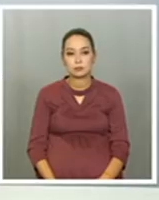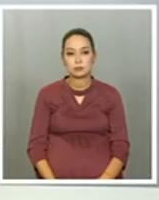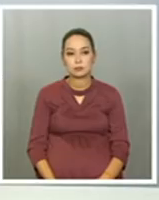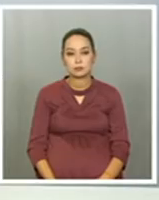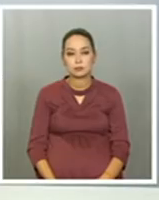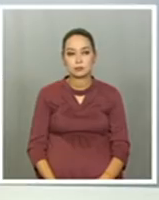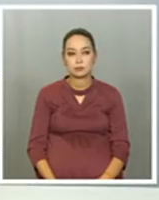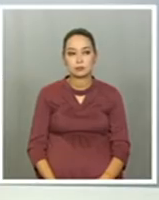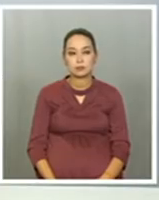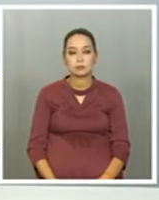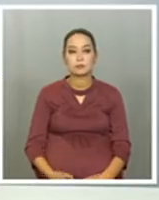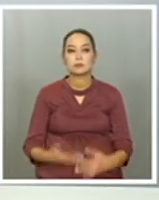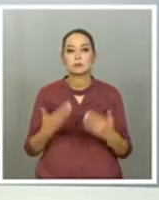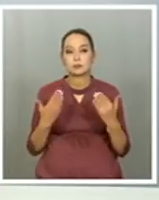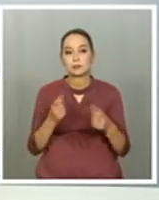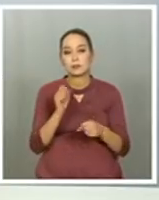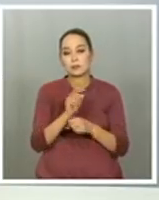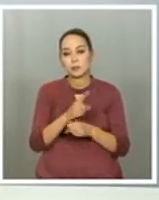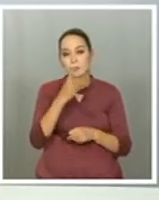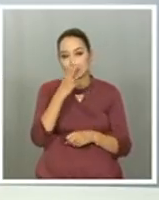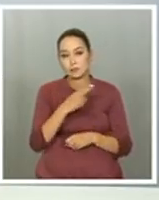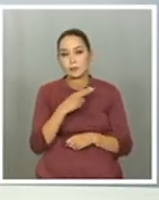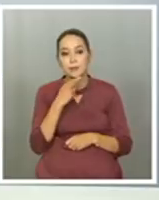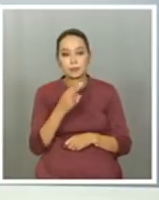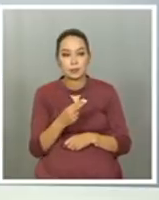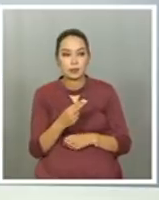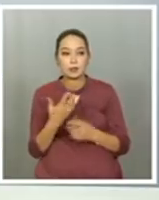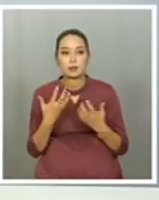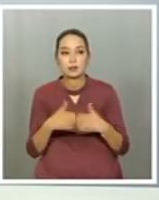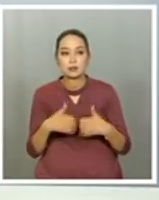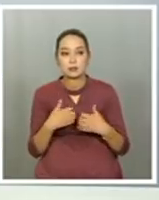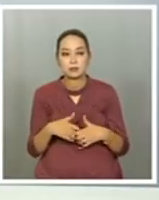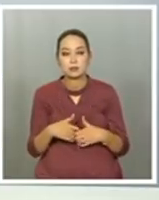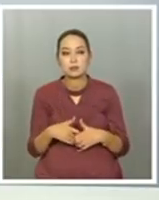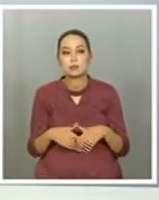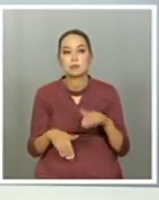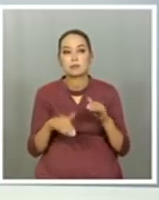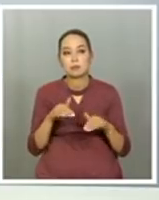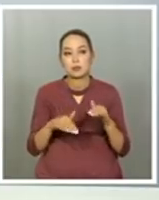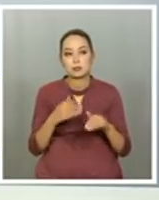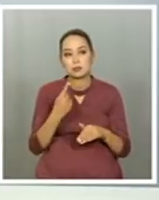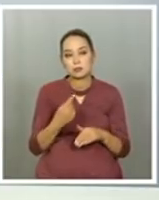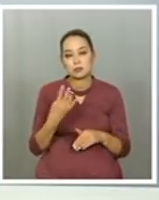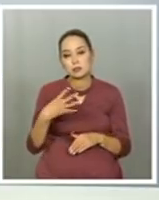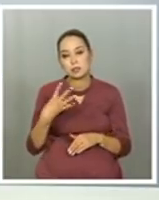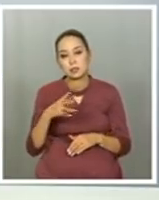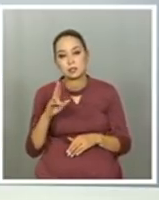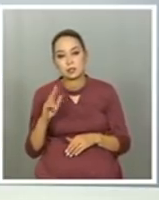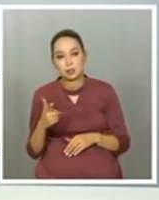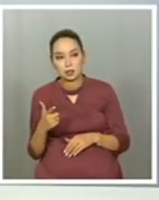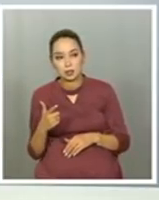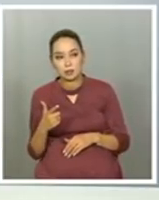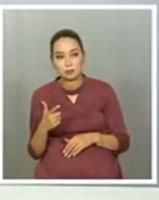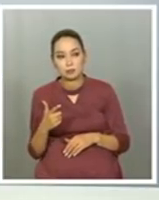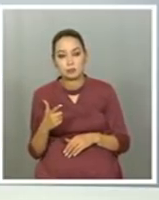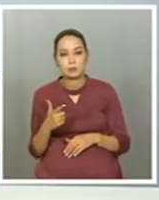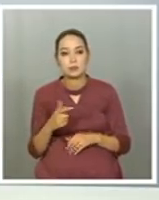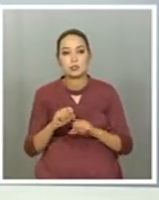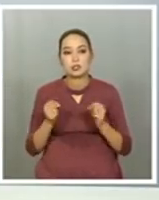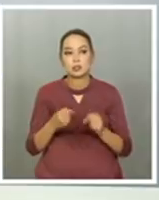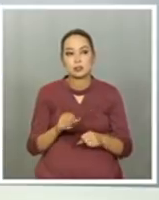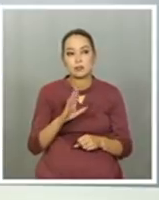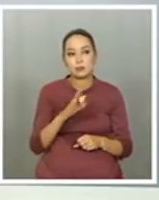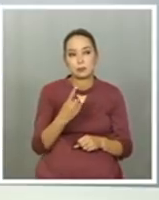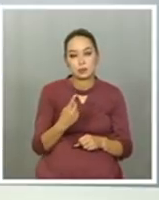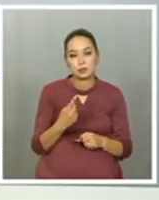Енді тапсырма шешуіне назар аударайық. Бізде берілгені масса 1, ол 40 кг. Жылдамдық